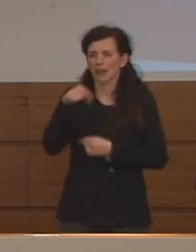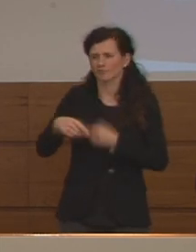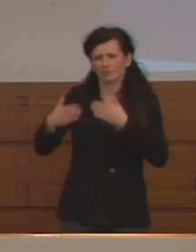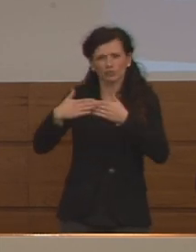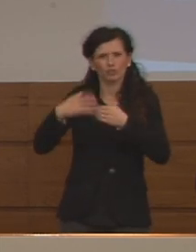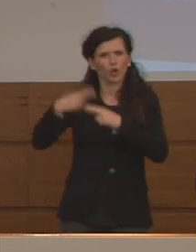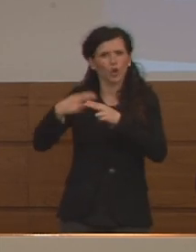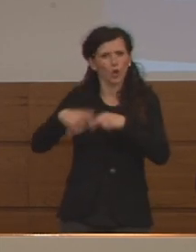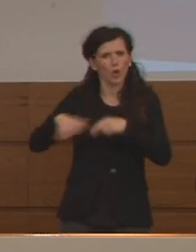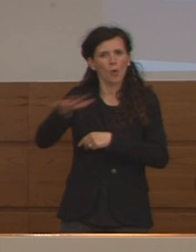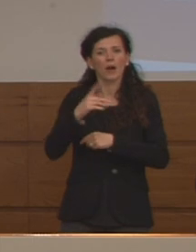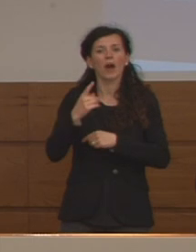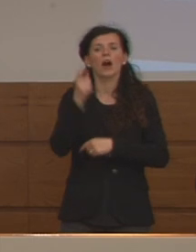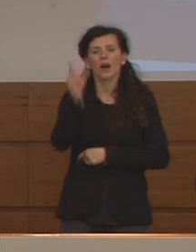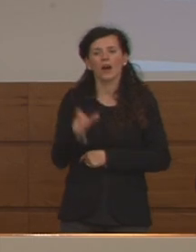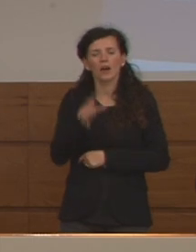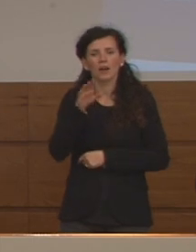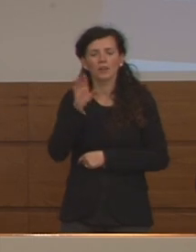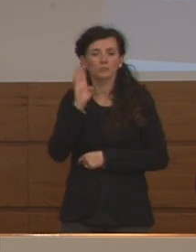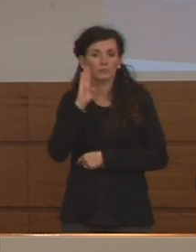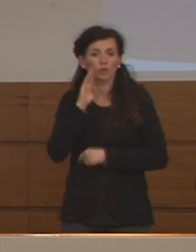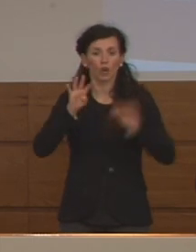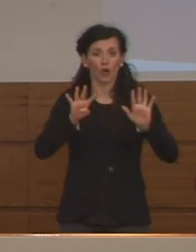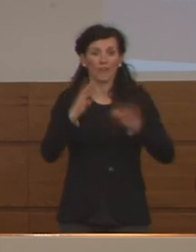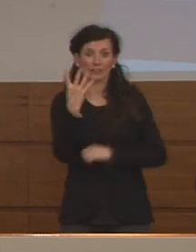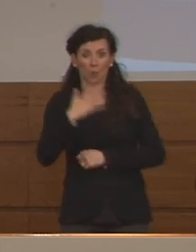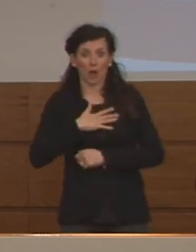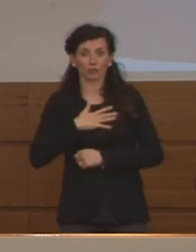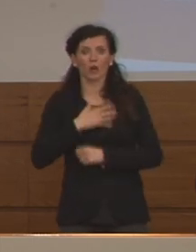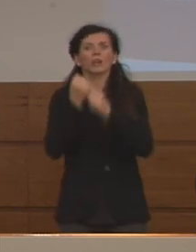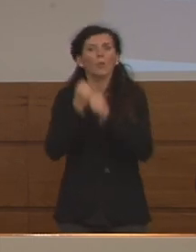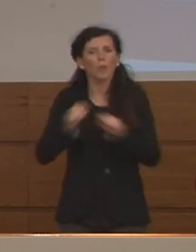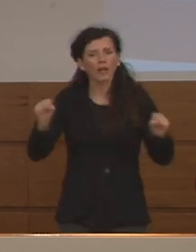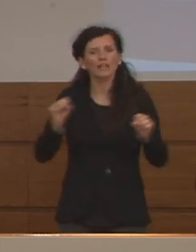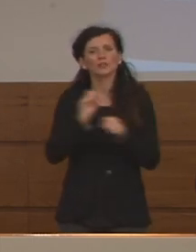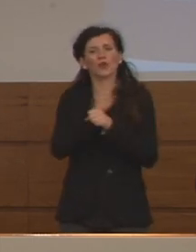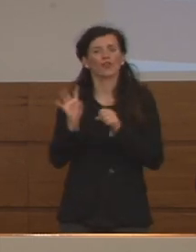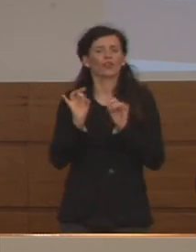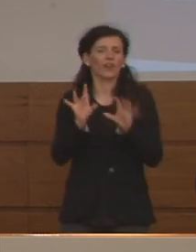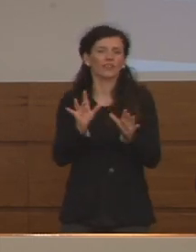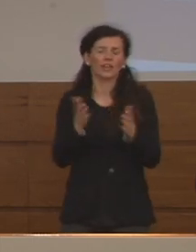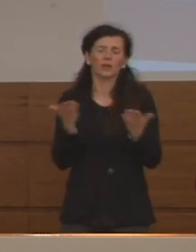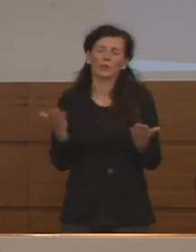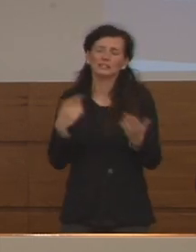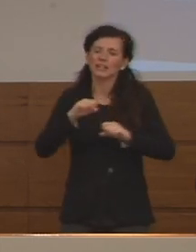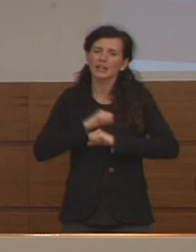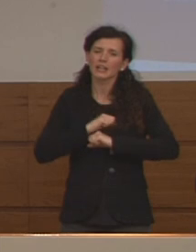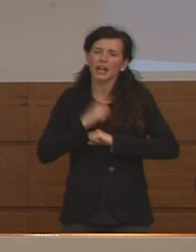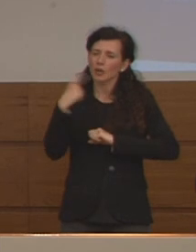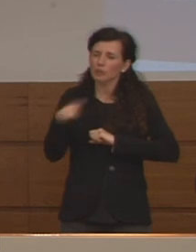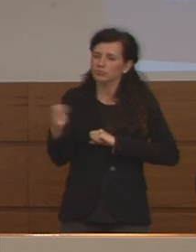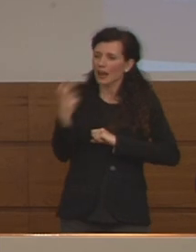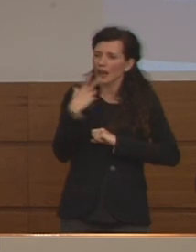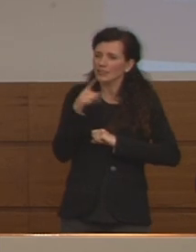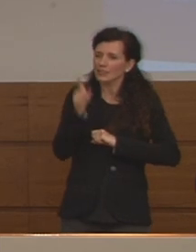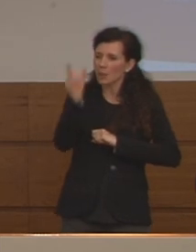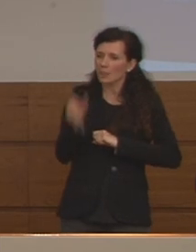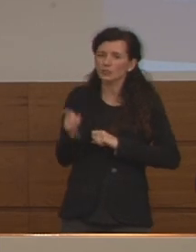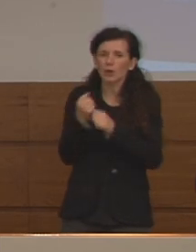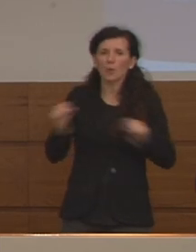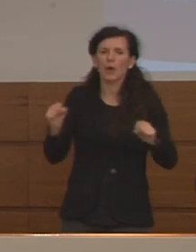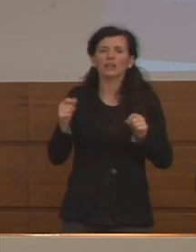roma è guarito un signore di 94 anni dal coronavirus credo che sia il messaggio più bello per fare gli auguri a